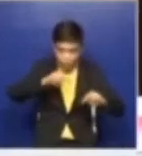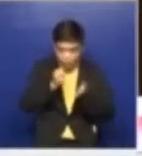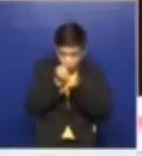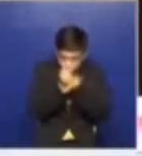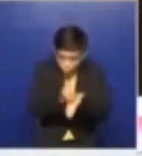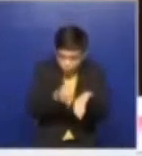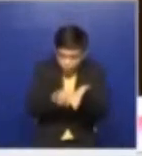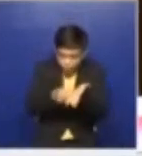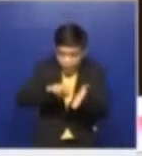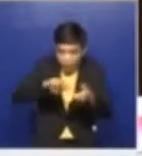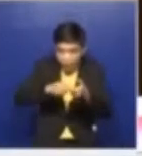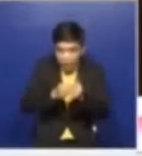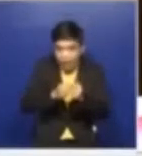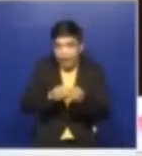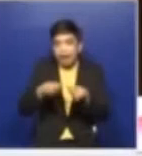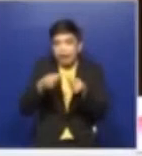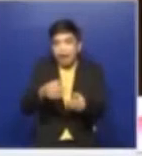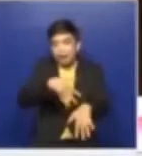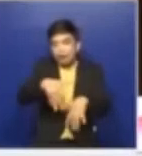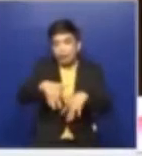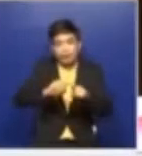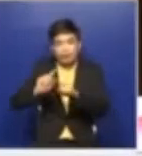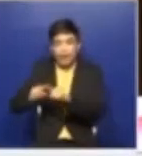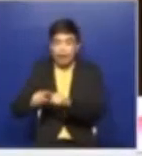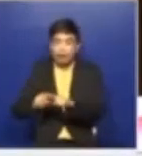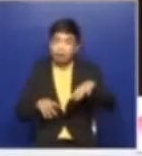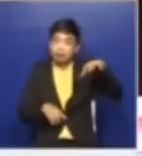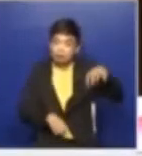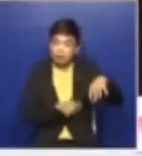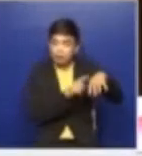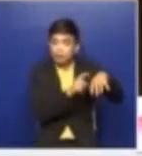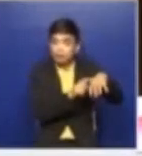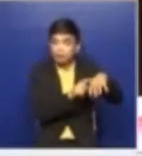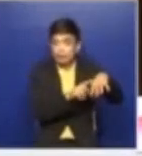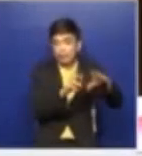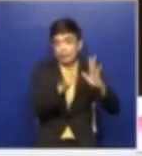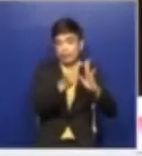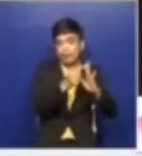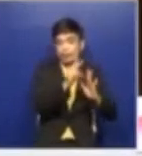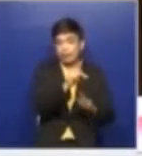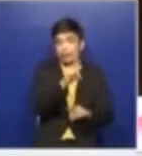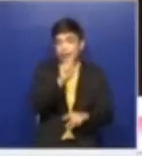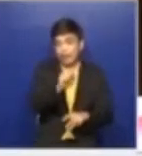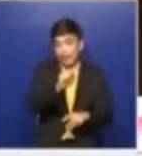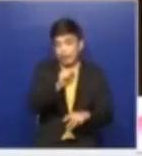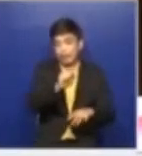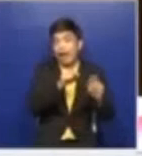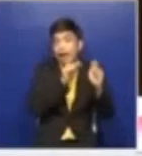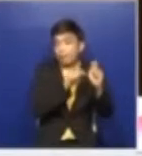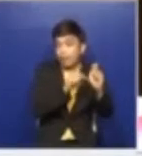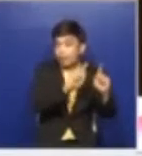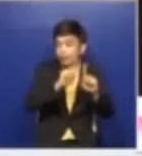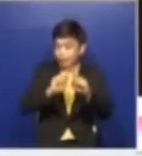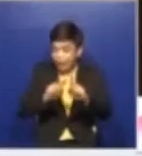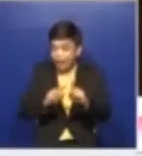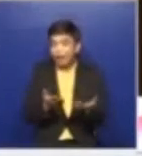ชาชนในขณะนี้ไม่ว่าจะเป็นหน่วยงานของสำนักงานเขตต่างๆหน่วยงานของกองสำนักระบาย